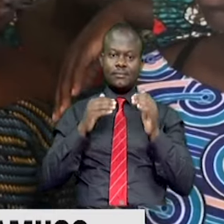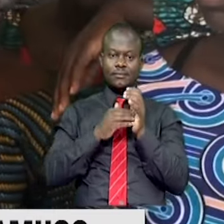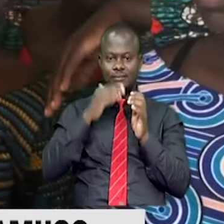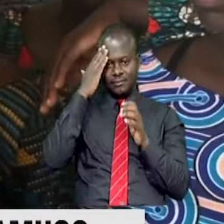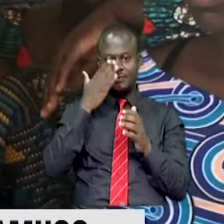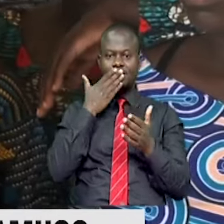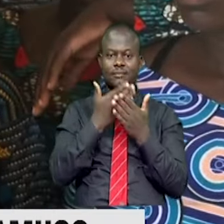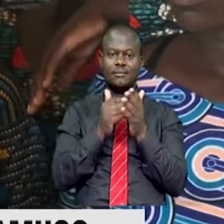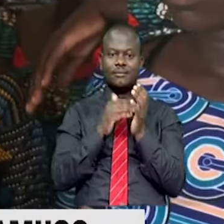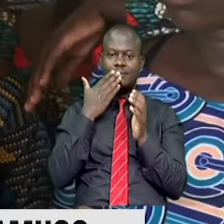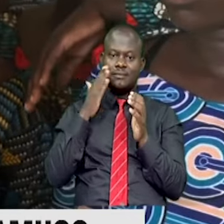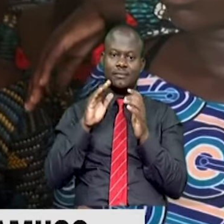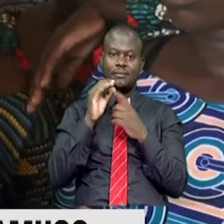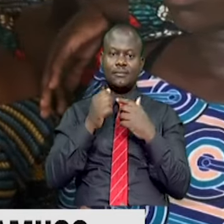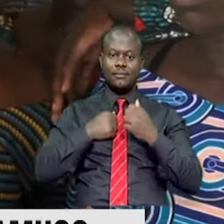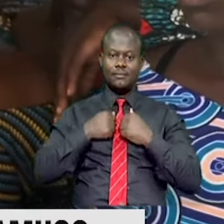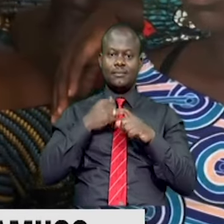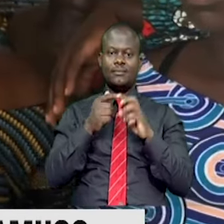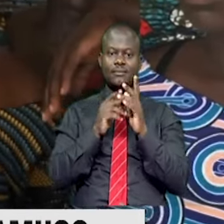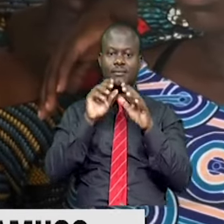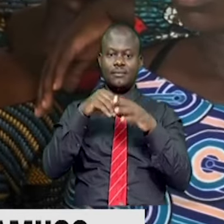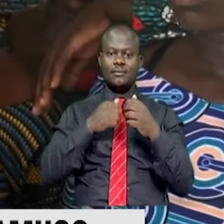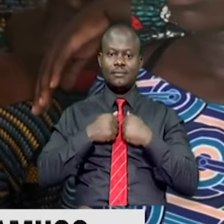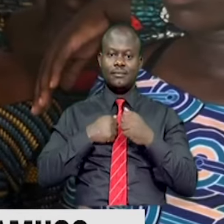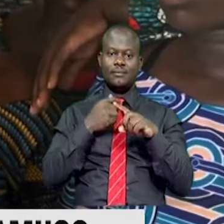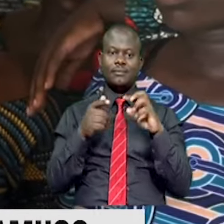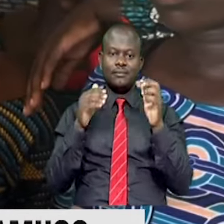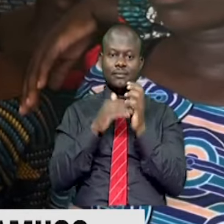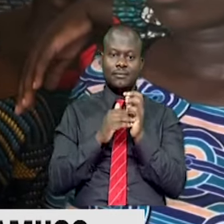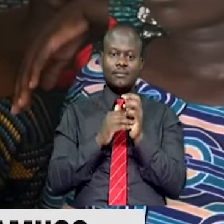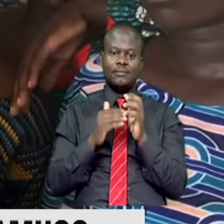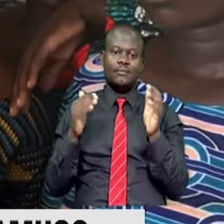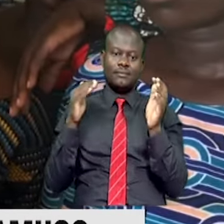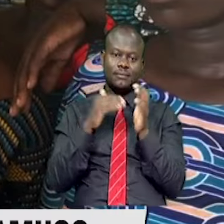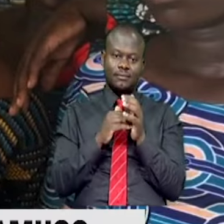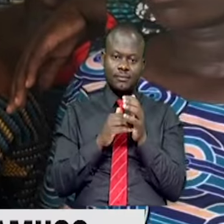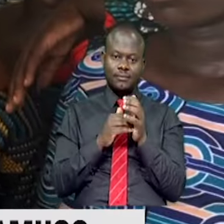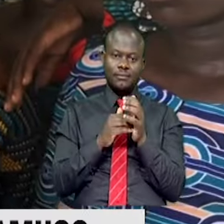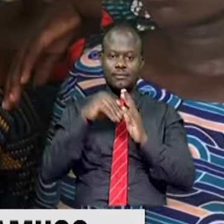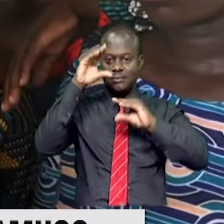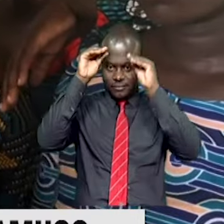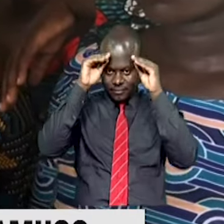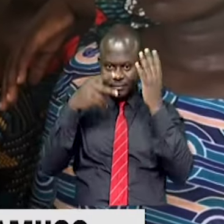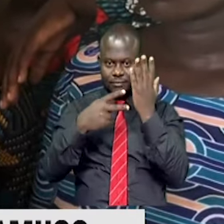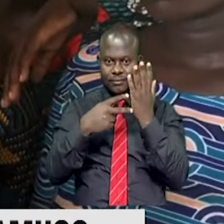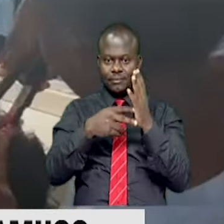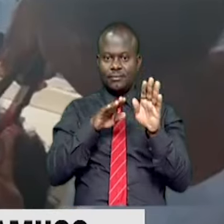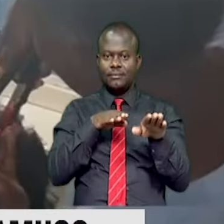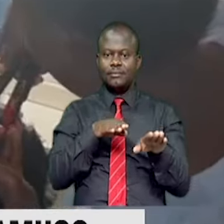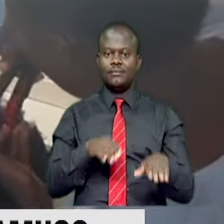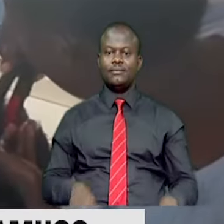ikiza n'ikibi kugeza ubu mu muco nyarwanda cyangwa sosiyete nyarwanda. Ibyo bivuyeho naje kwiga umwuga, niga umwuga